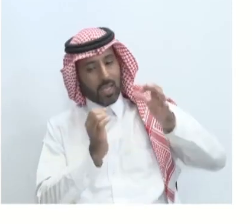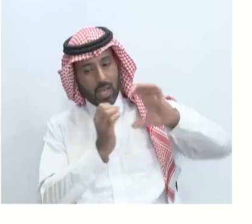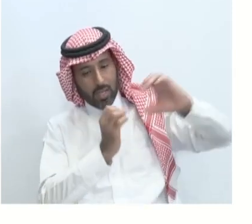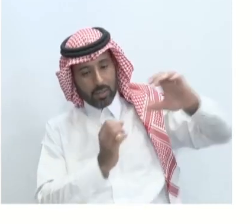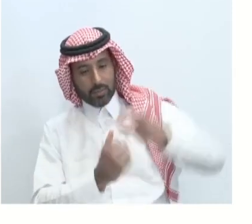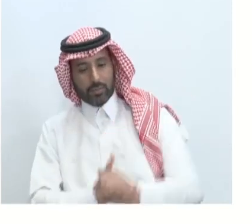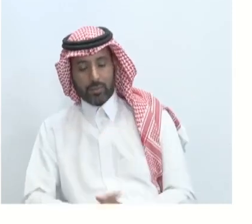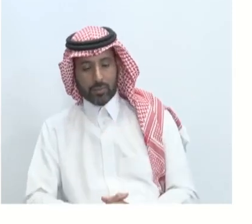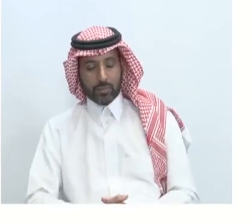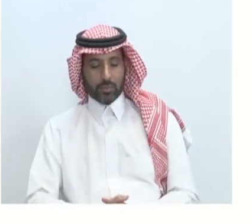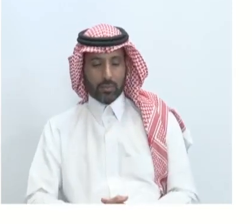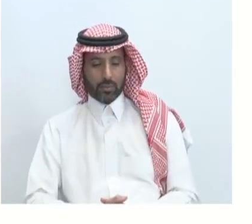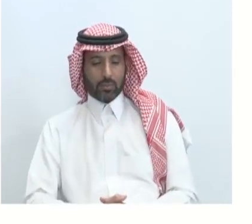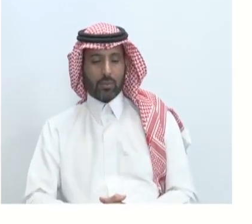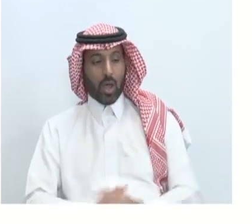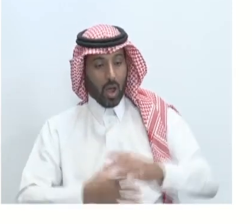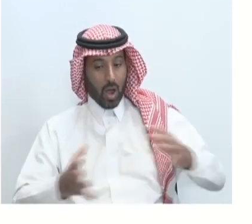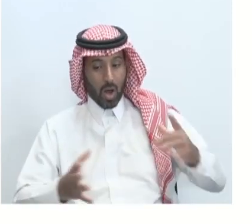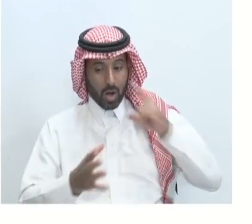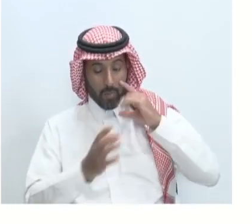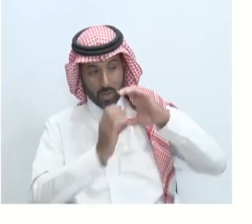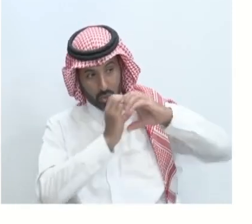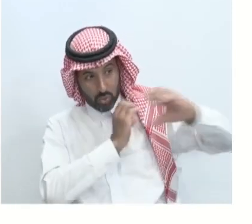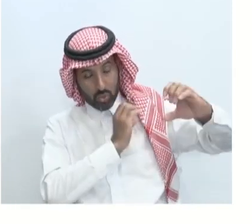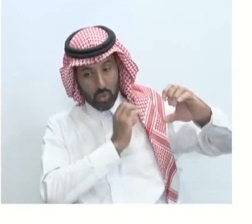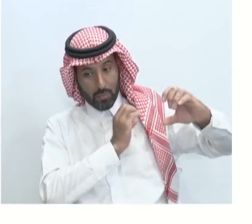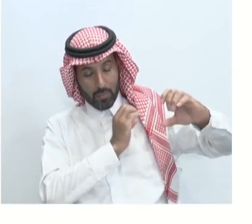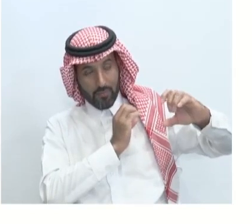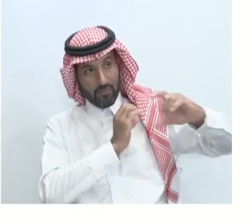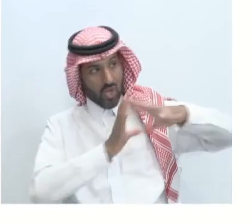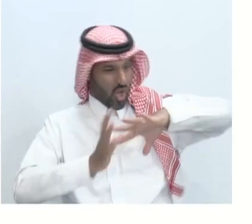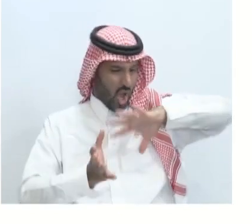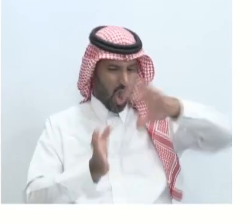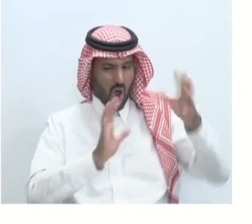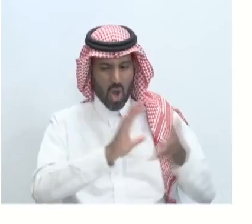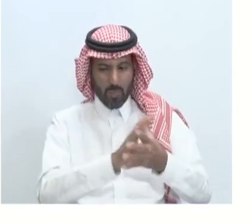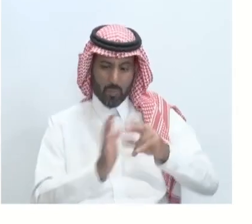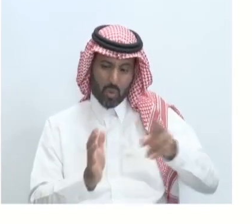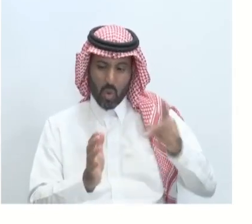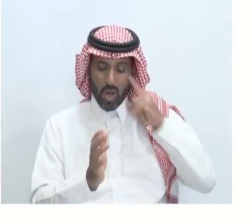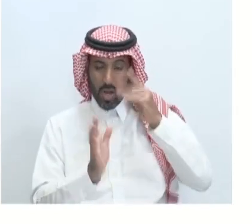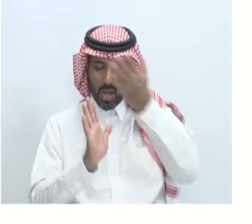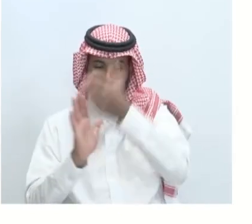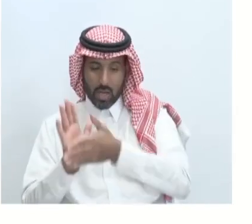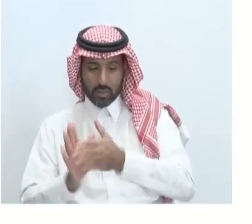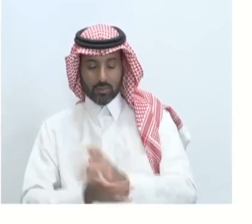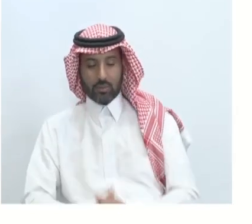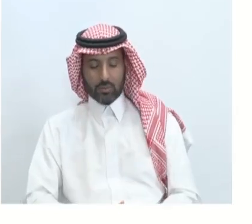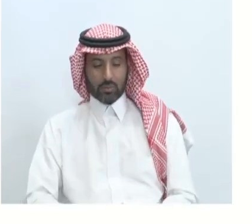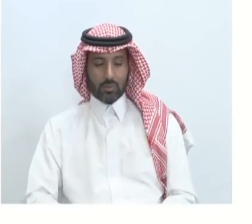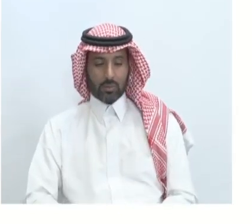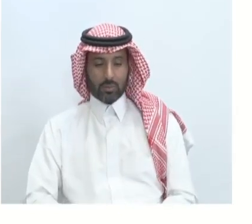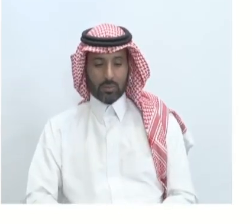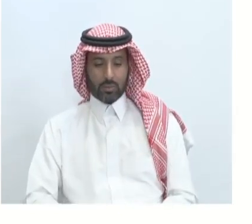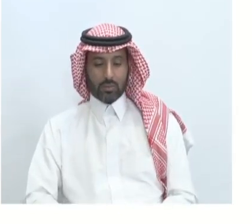يسيرا كما ان اكبر التلسكوبات في العالم من النوع العاكس ايضا